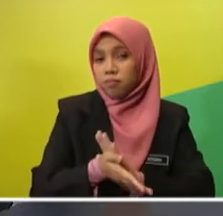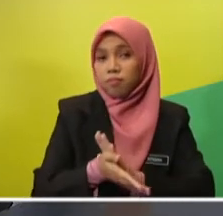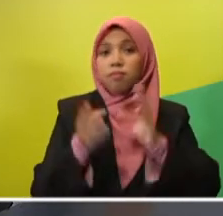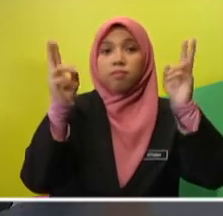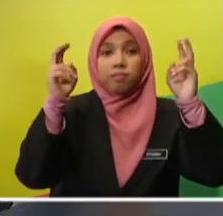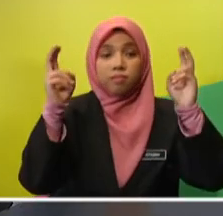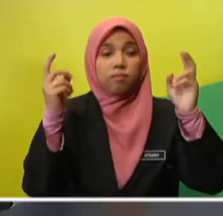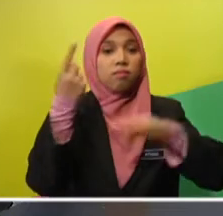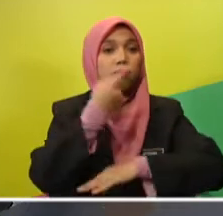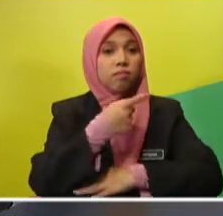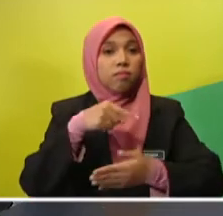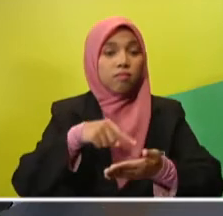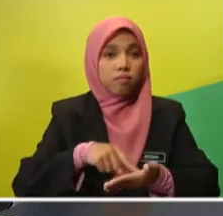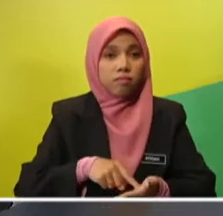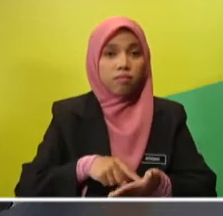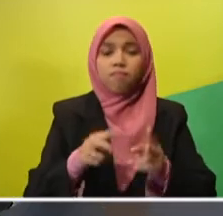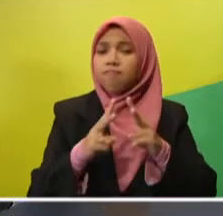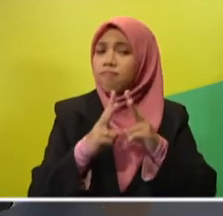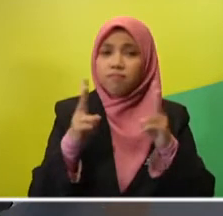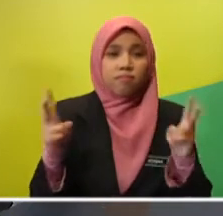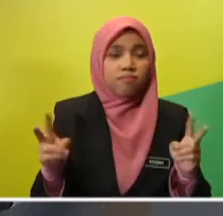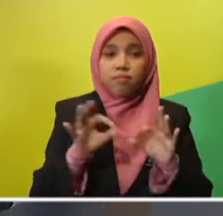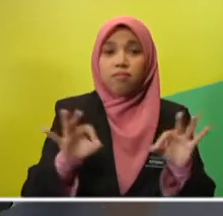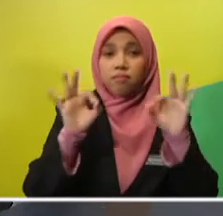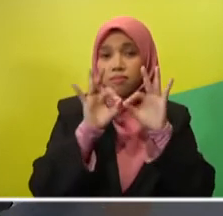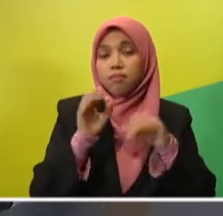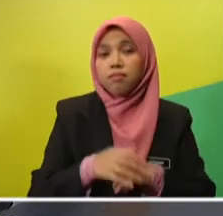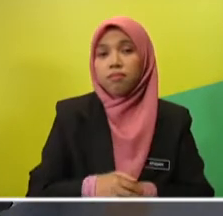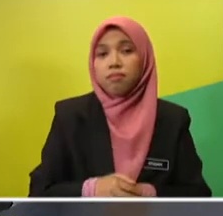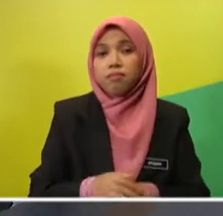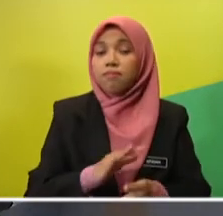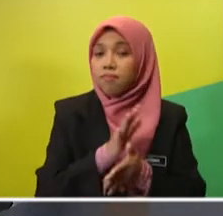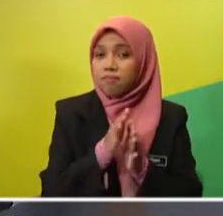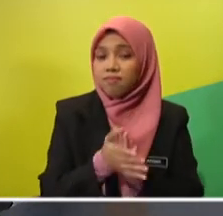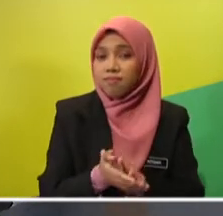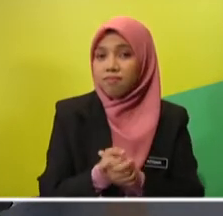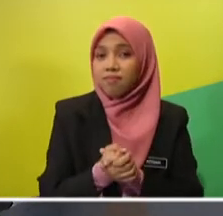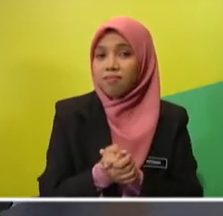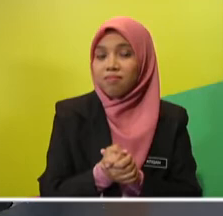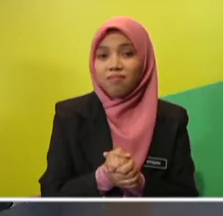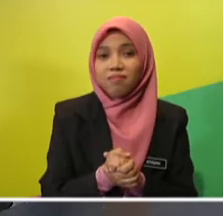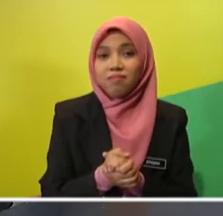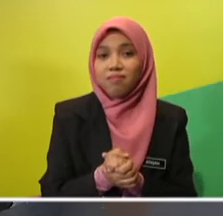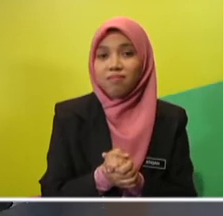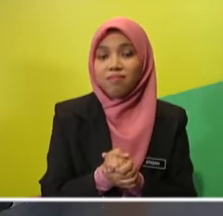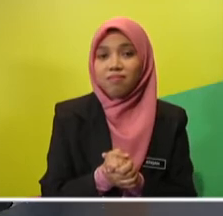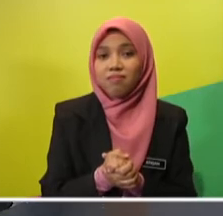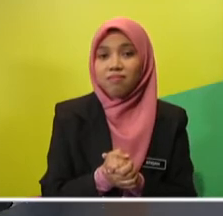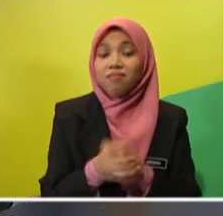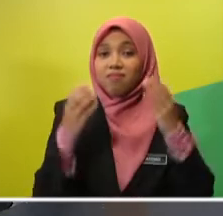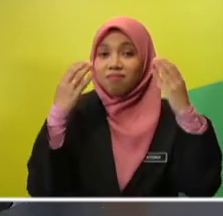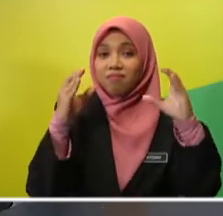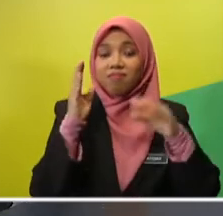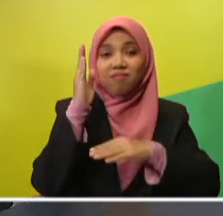ini berkaitan dengan pratongkat ini sangat penting. Baik. Okey. Cikgu? Okey. Cikgu akan